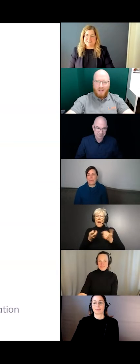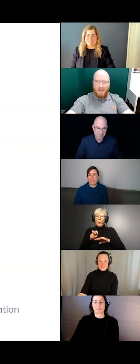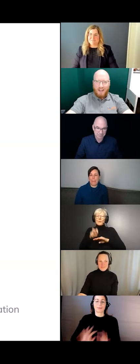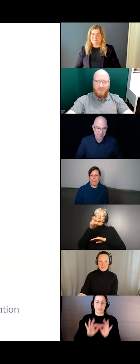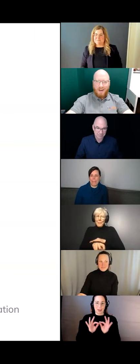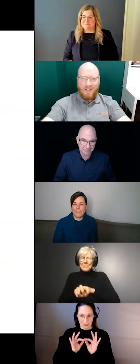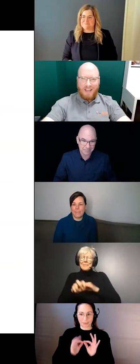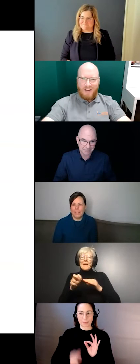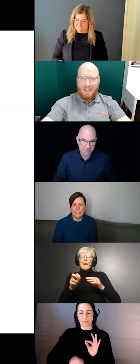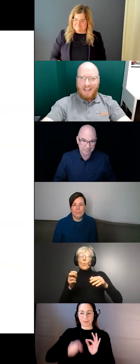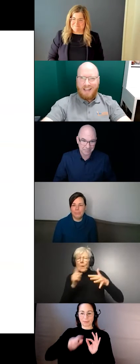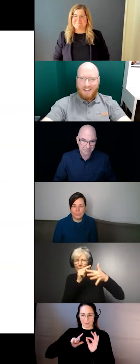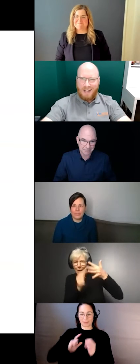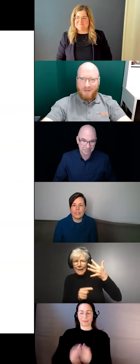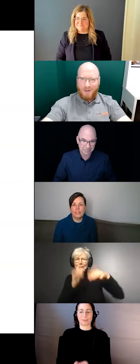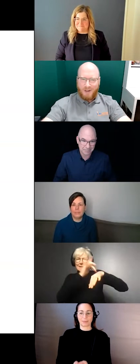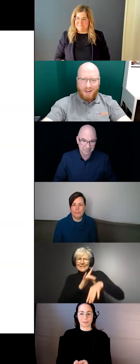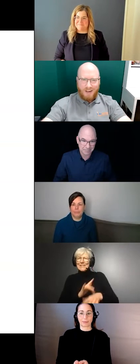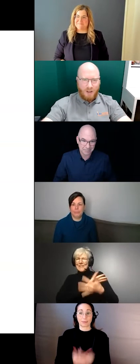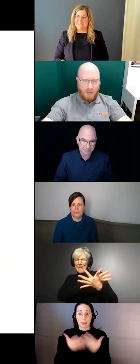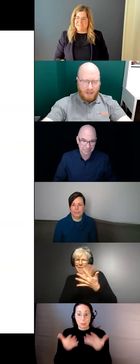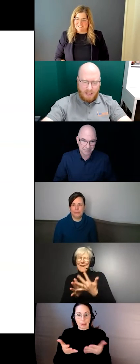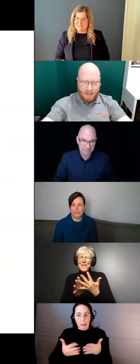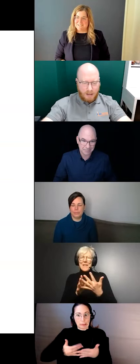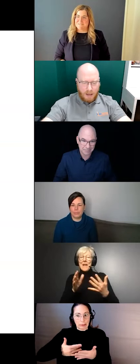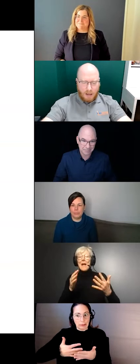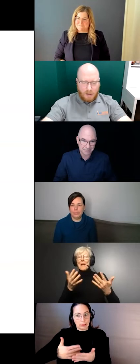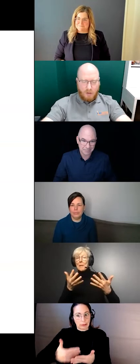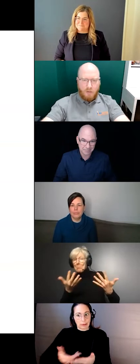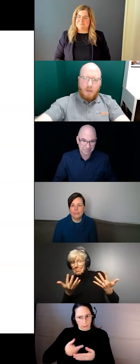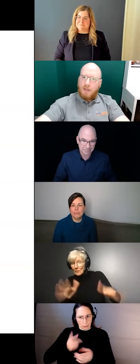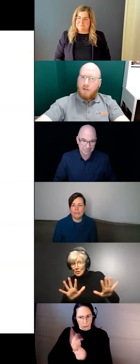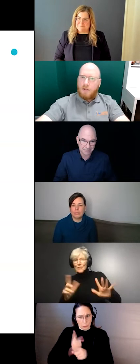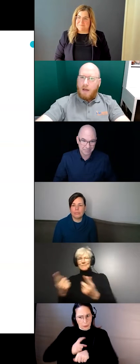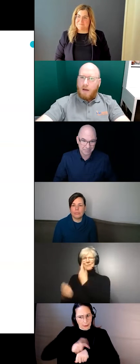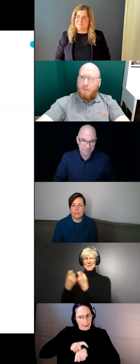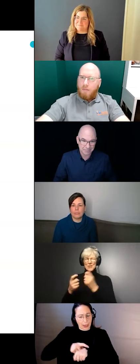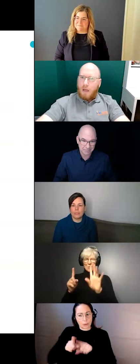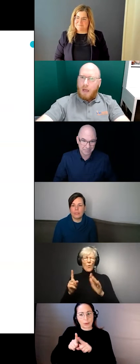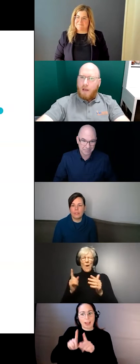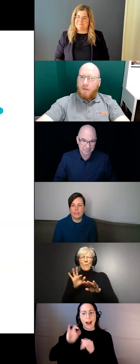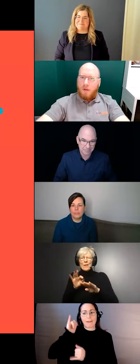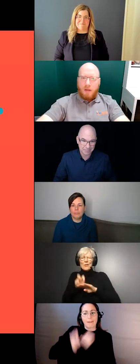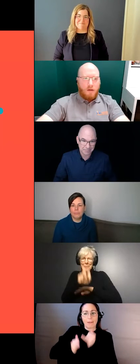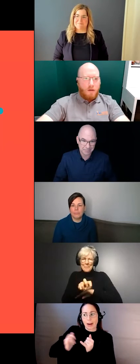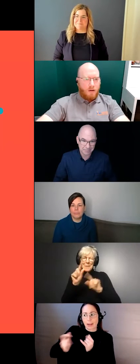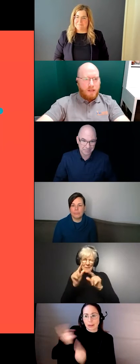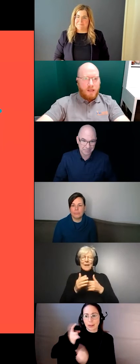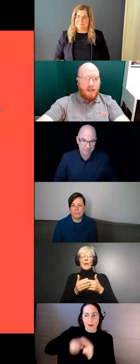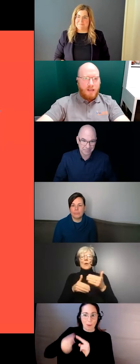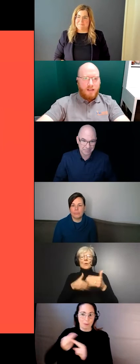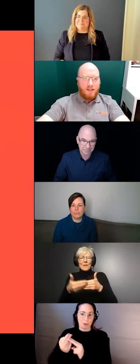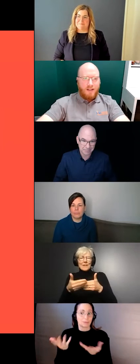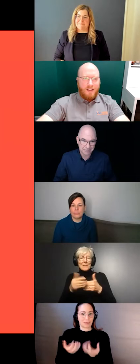Donc, je vais maintenant courir de l'avant pour m'assurer qu'on va tout couvrir aujourd'hui à temps pour le temps de questions-réponses à